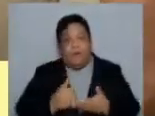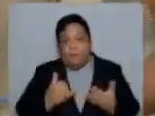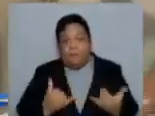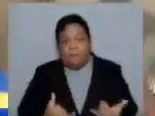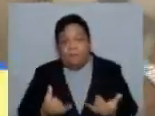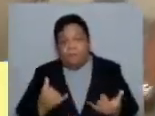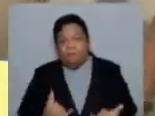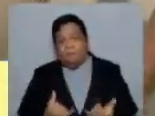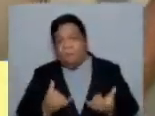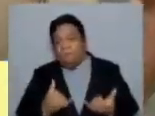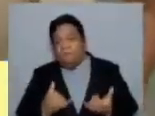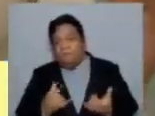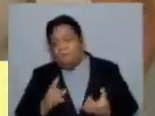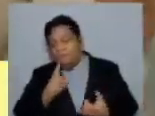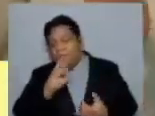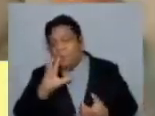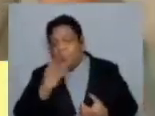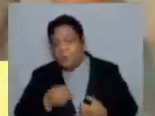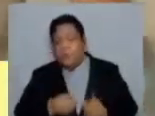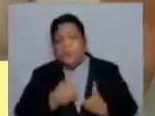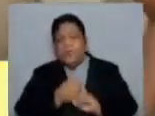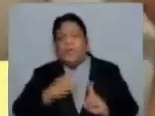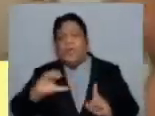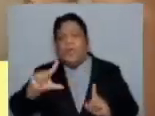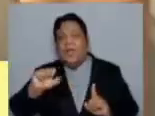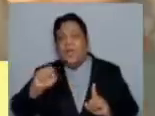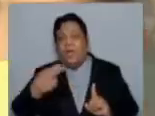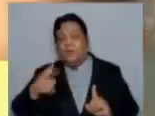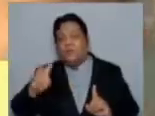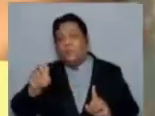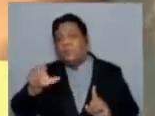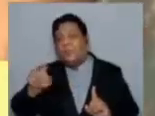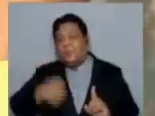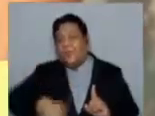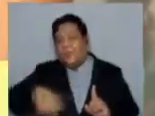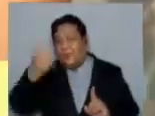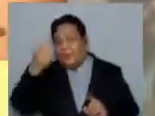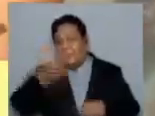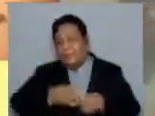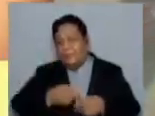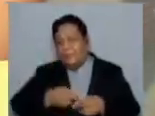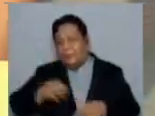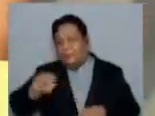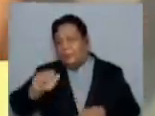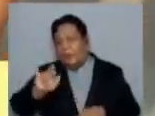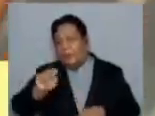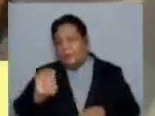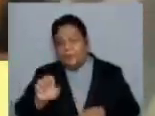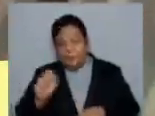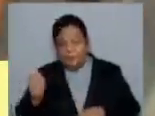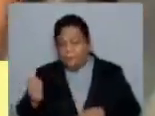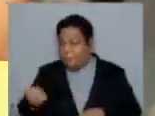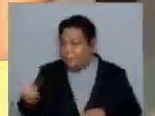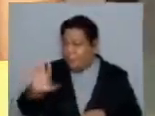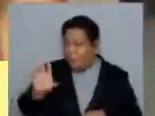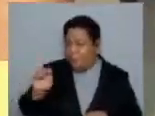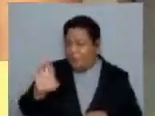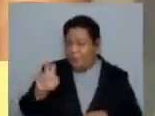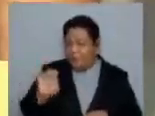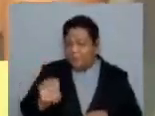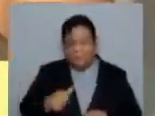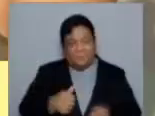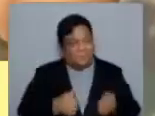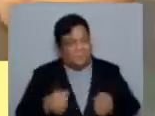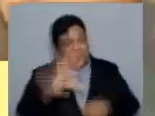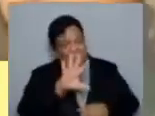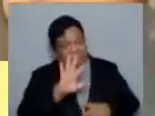The Clash 2021 winner na si Marian Asabel. Good morning, Marian! Ulit. Morning po! Marian, ready ka